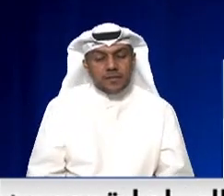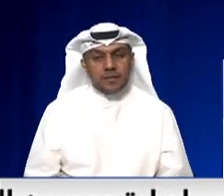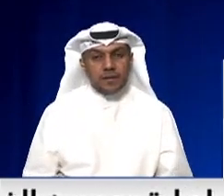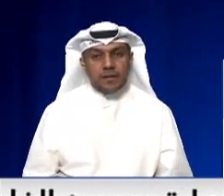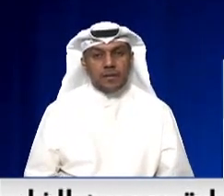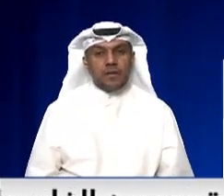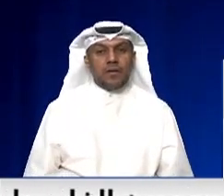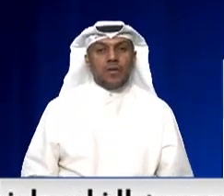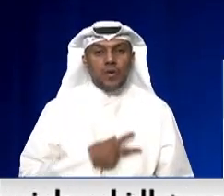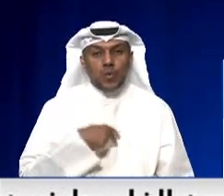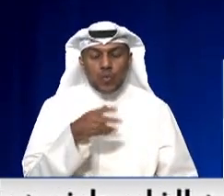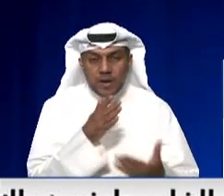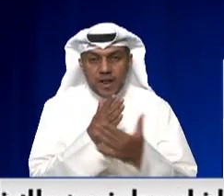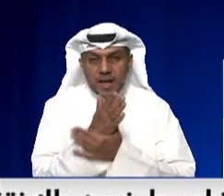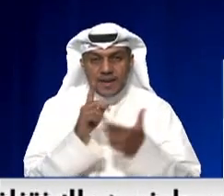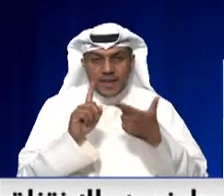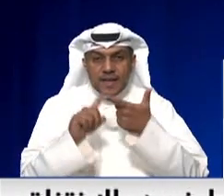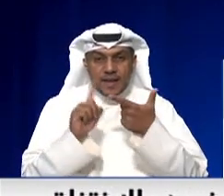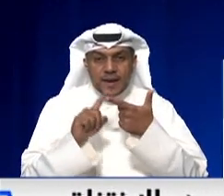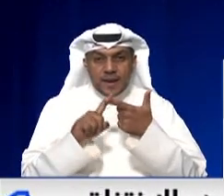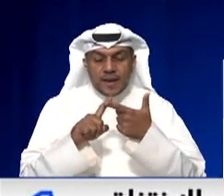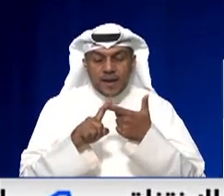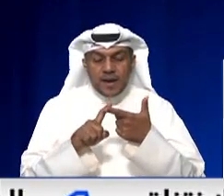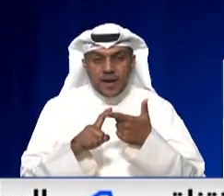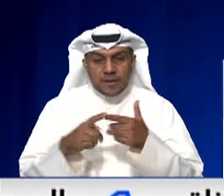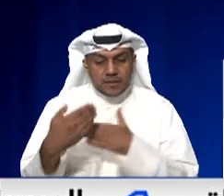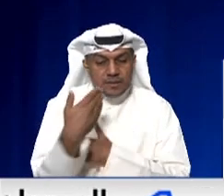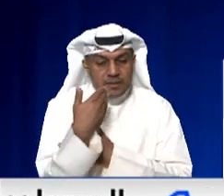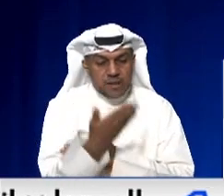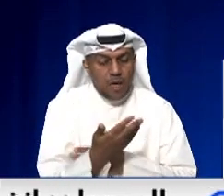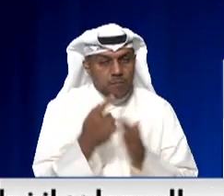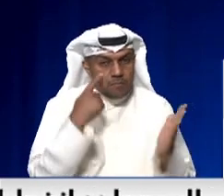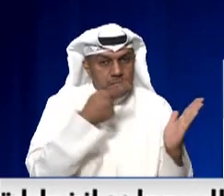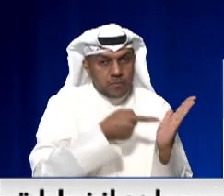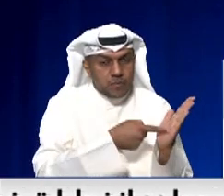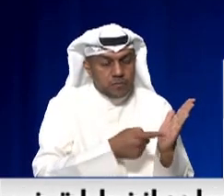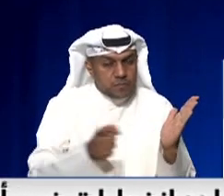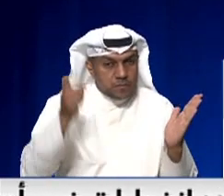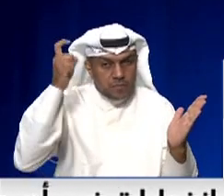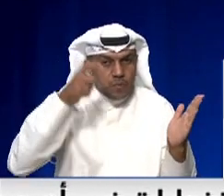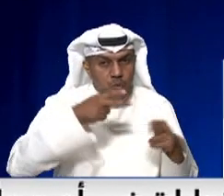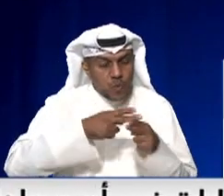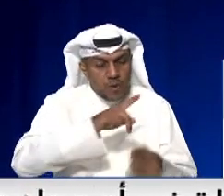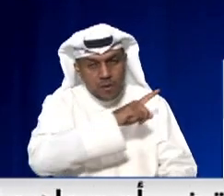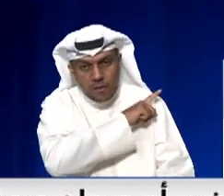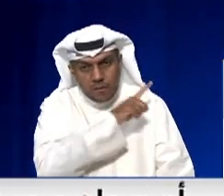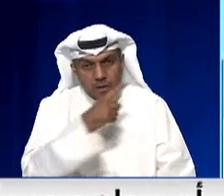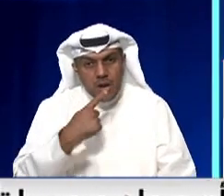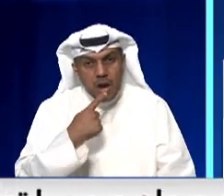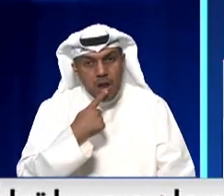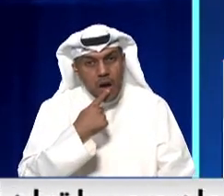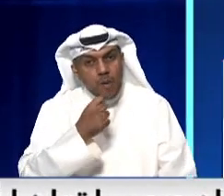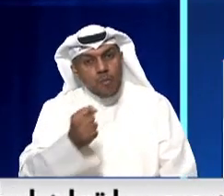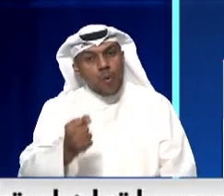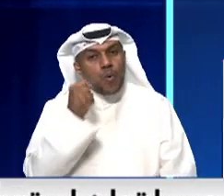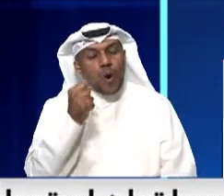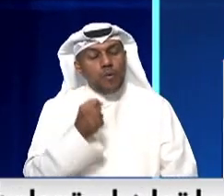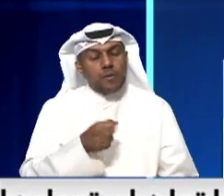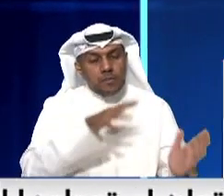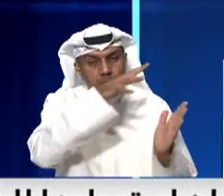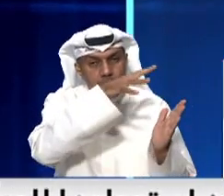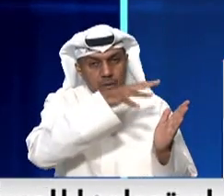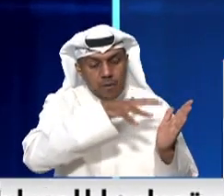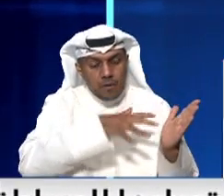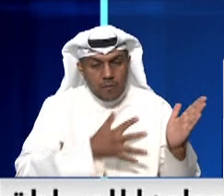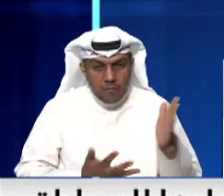الخارجيه قام بتسليم السفيره السويديه مذكره احتجاج رسمي تتضمن ادانه واستنكار دوله الكويت